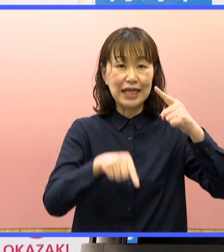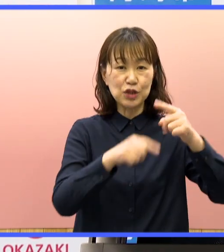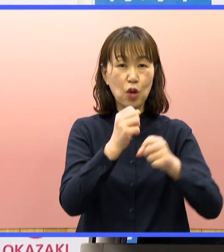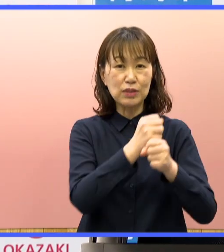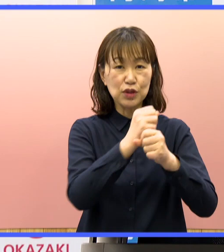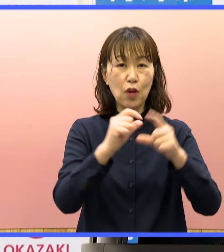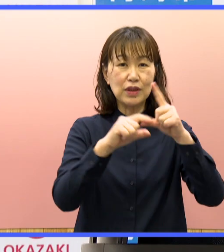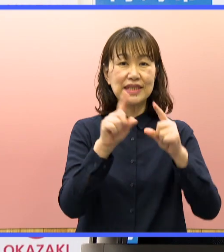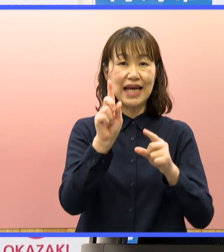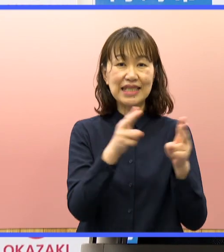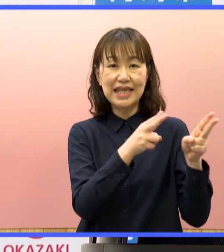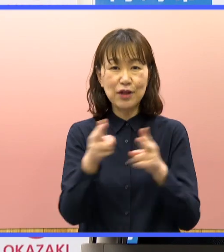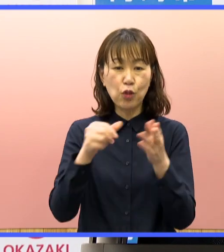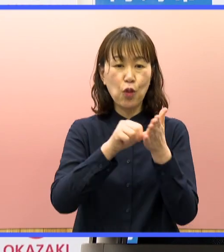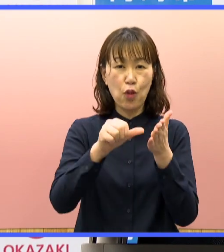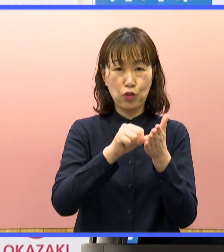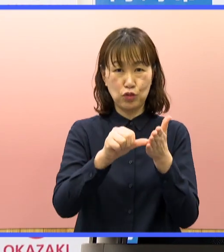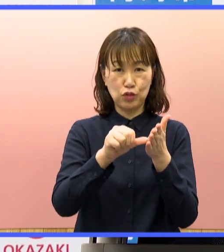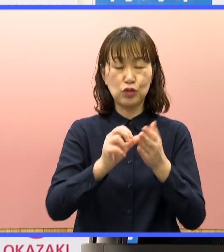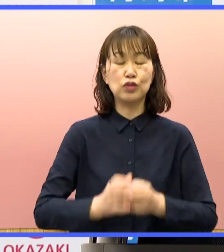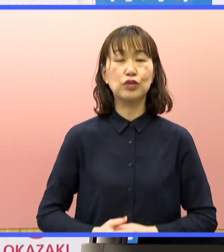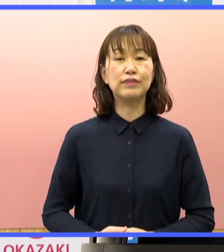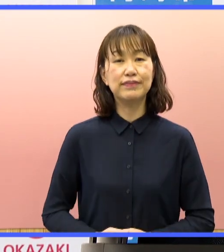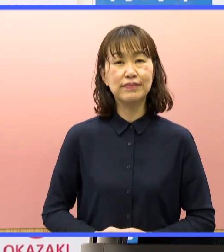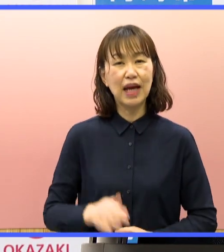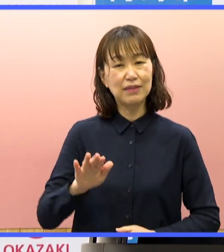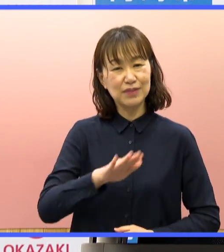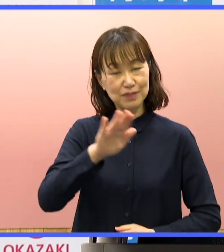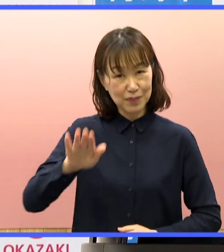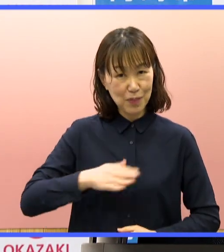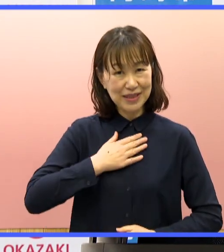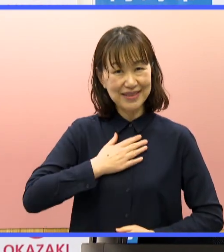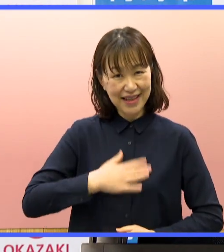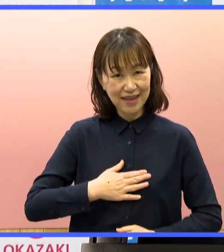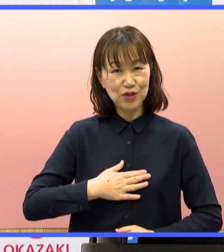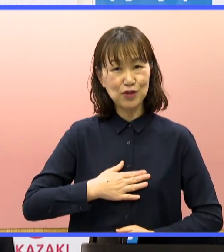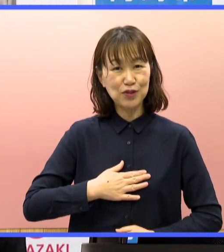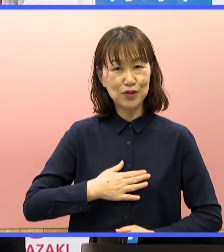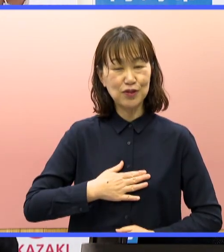GI 制度登録についてでございますが、皆様ご承知の通り、